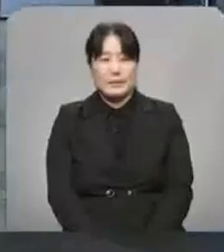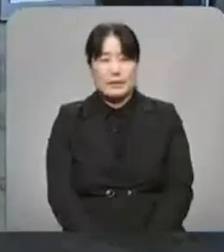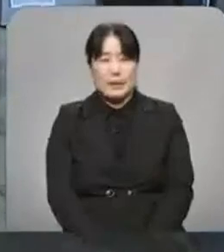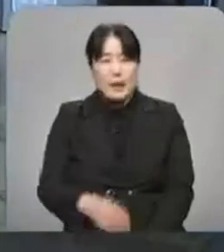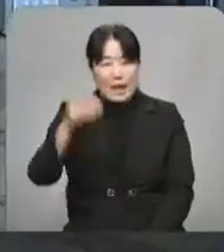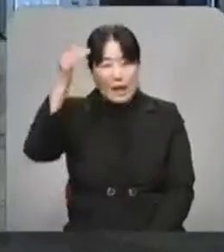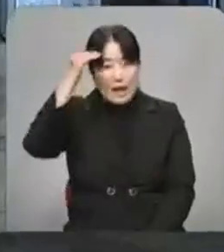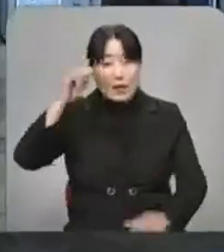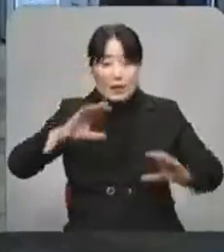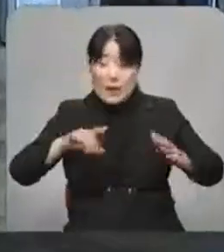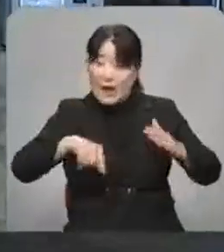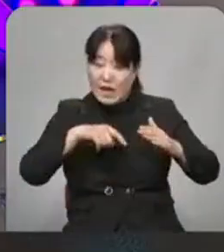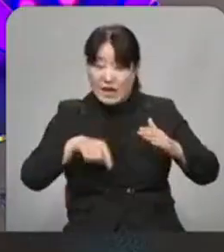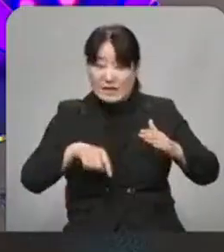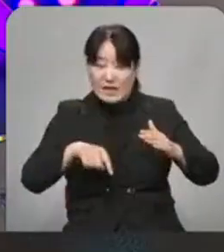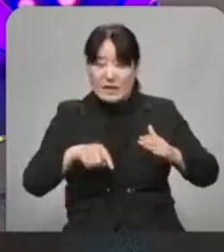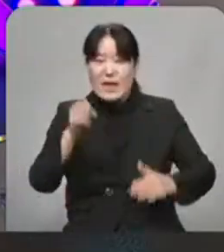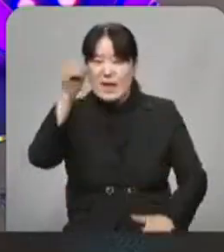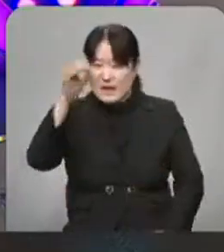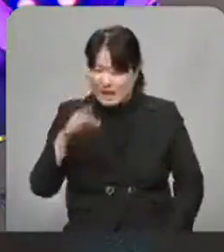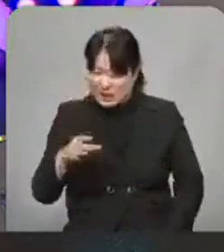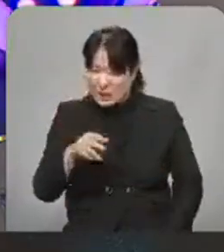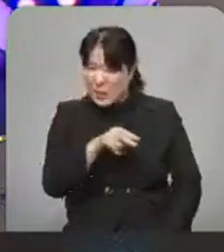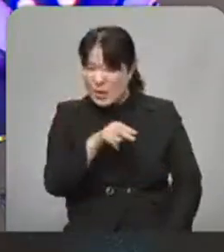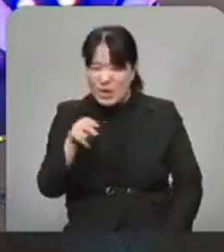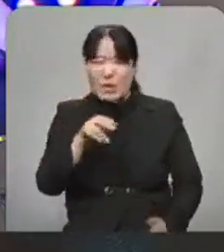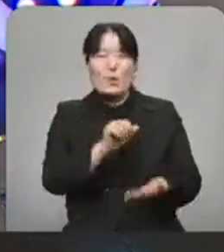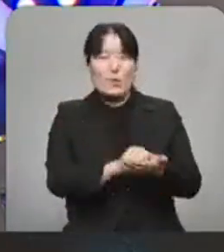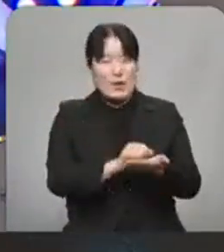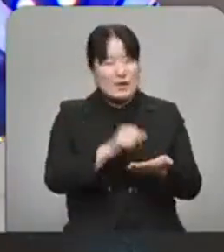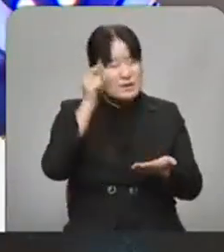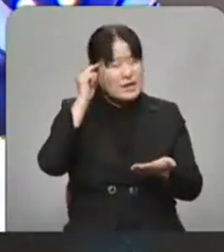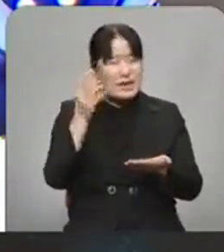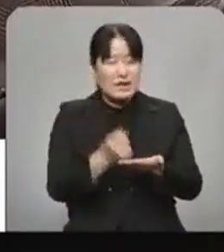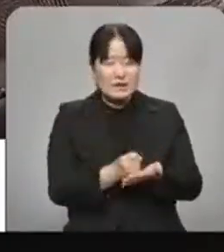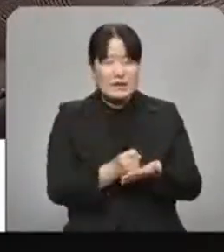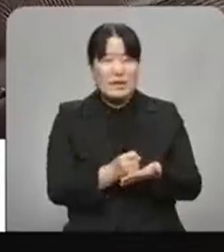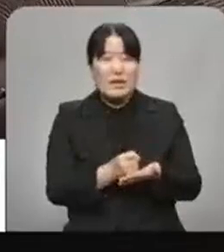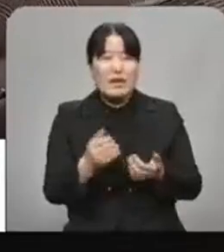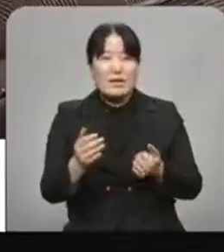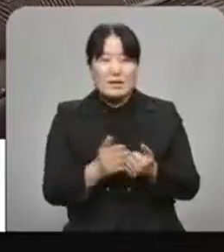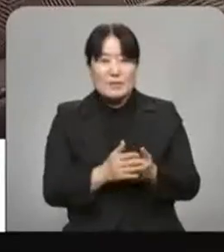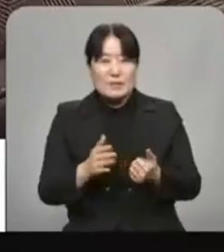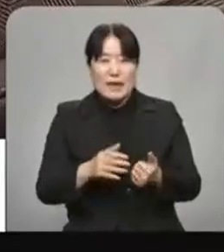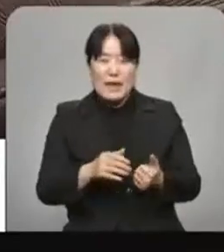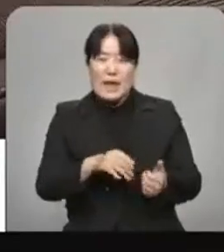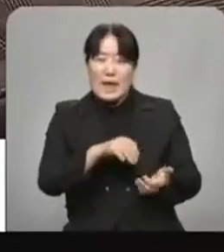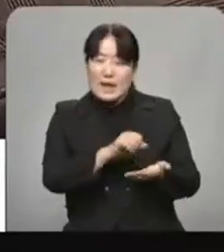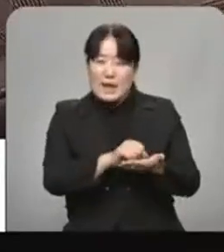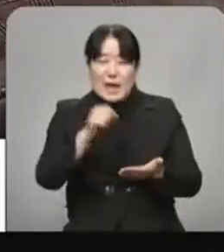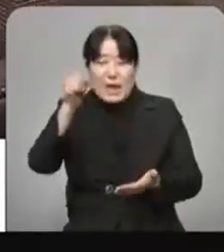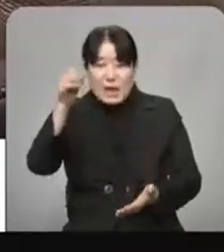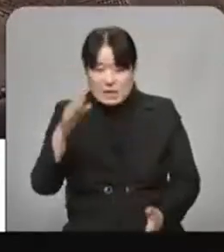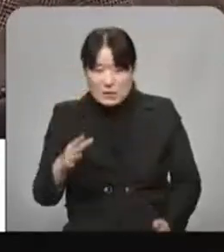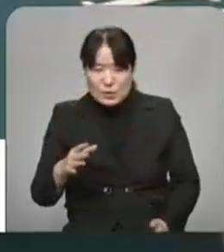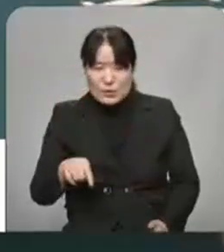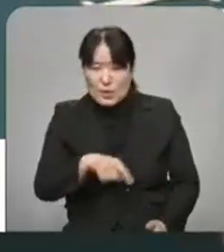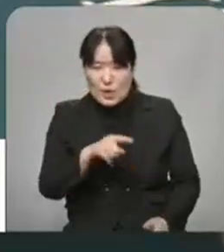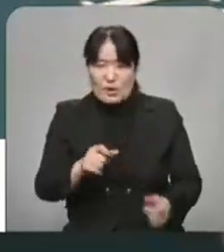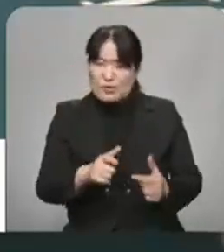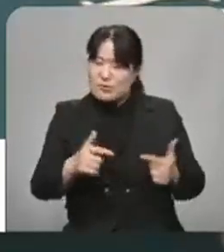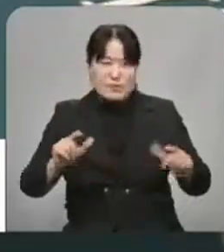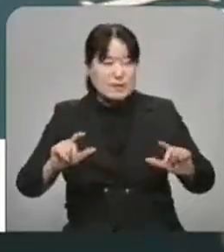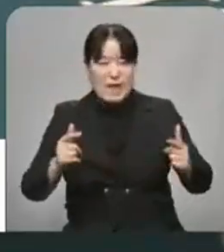한국사회에서 카지노는 게임보다 도박에 이미지가 강합니다이 때문에 카지노는 사행선으로 분류돼 과도한 확산 방지를